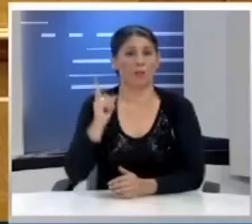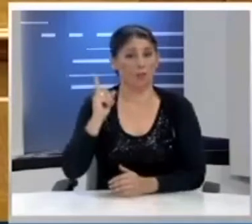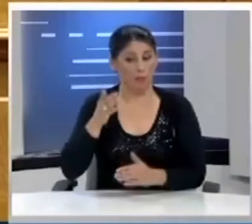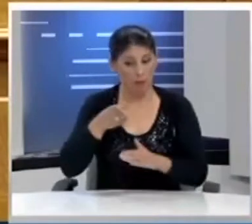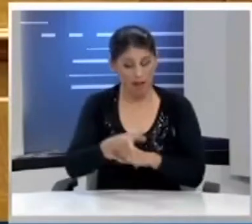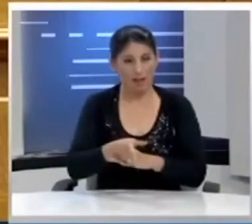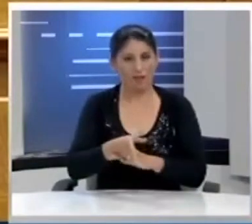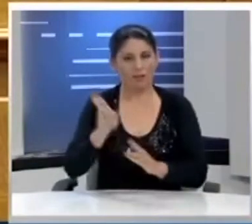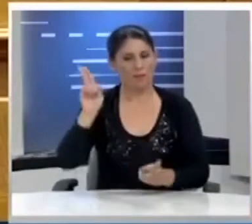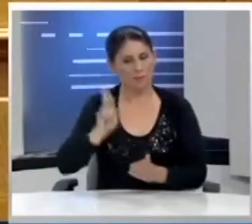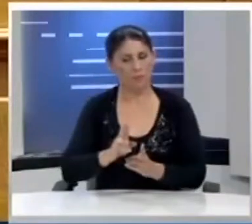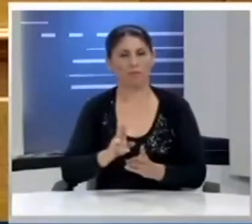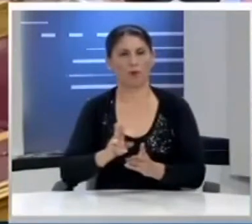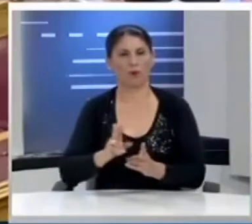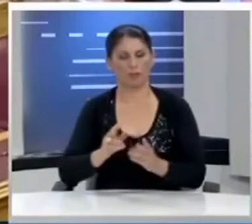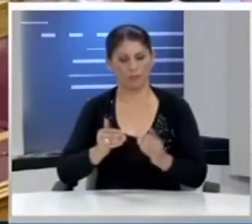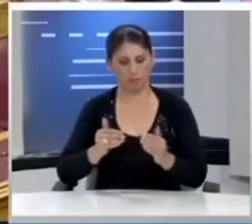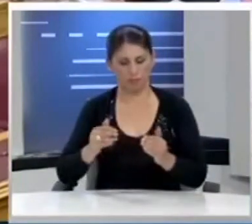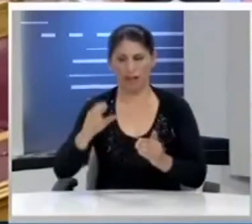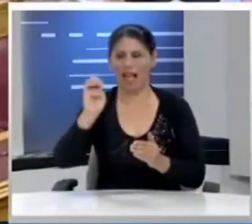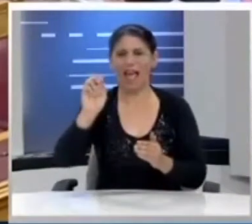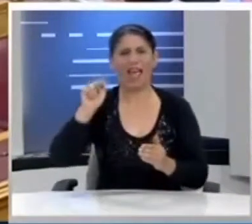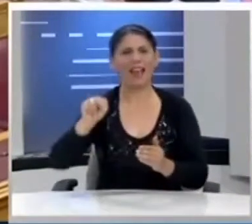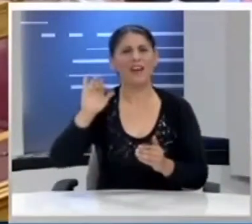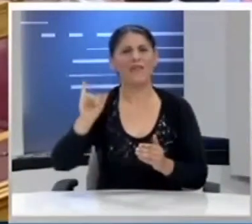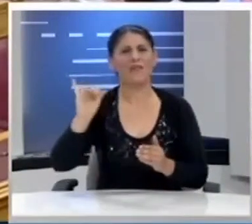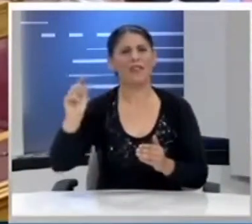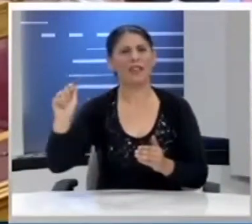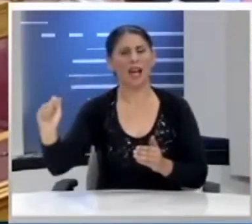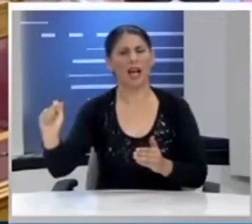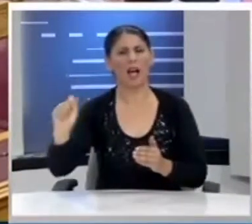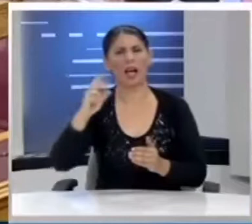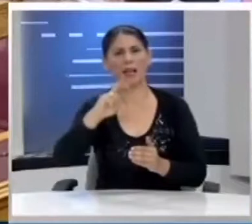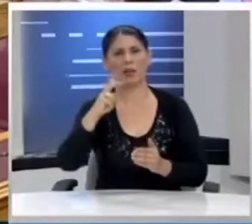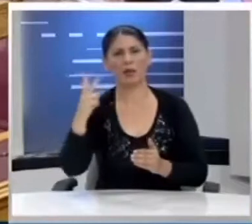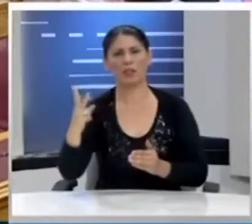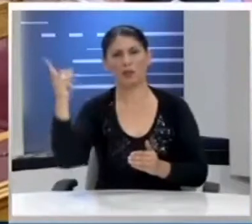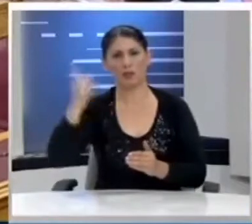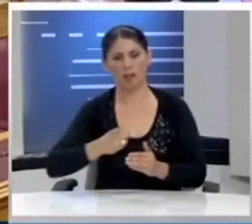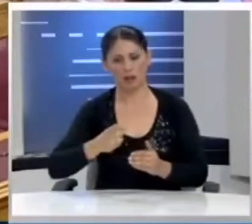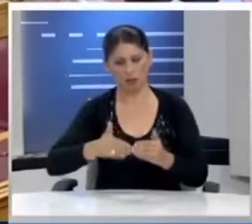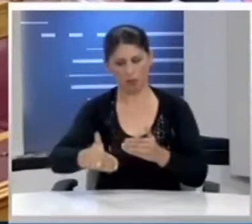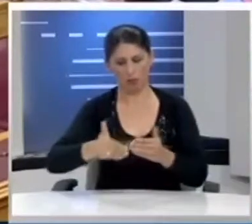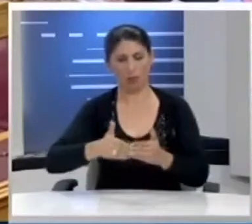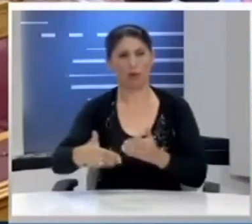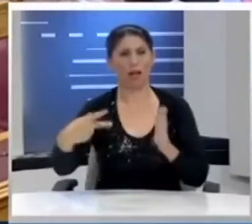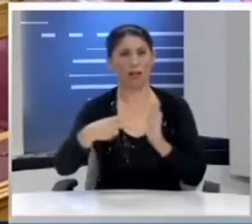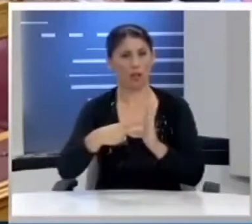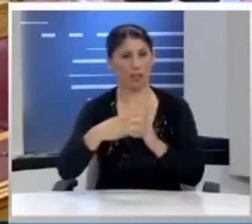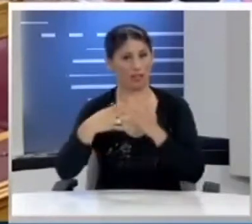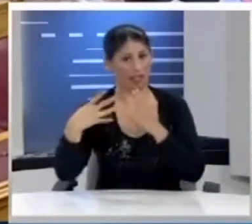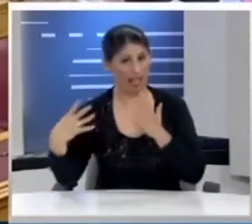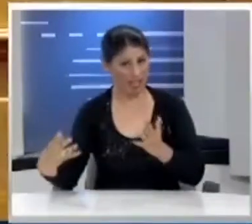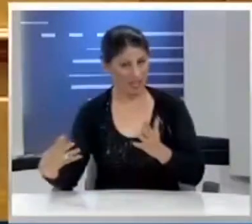παρέμβαση μειώνει μεσοσταθμικά τον ένφια κατά 22% μέσα στο 2019 με